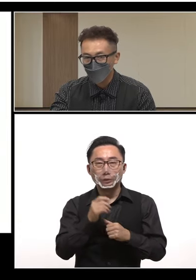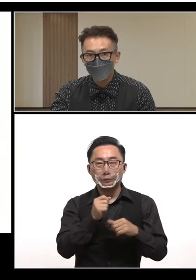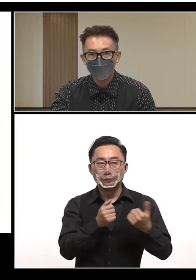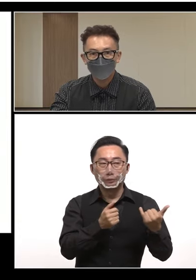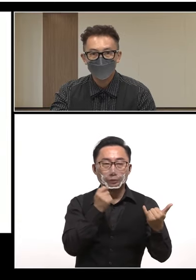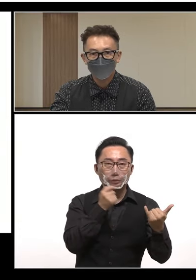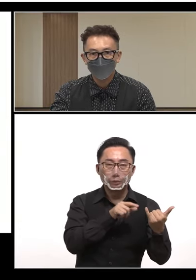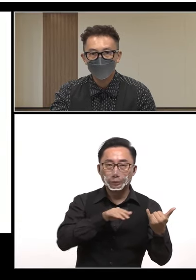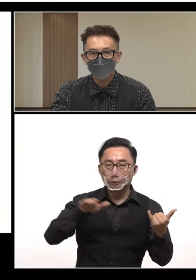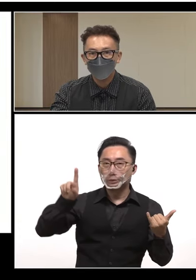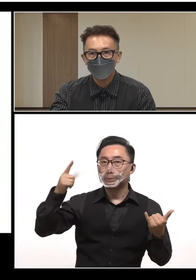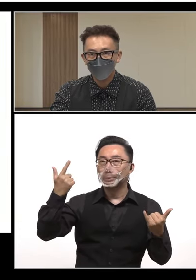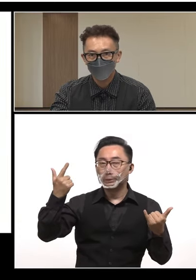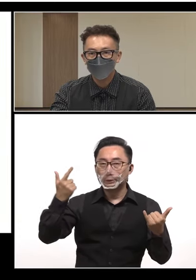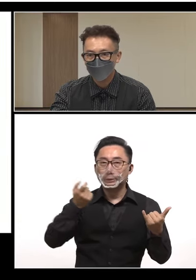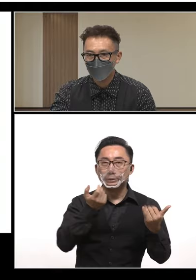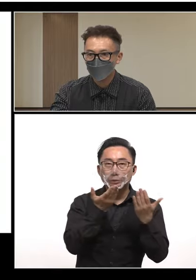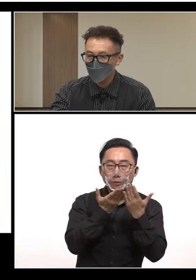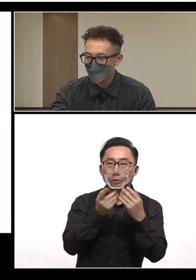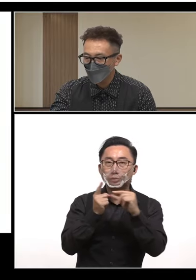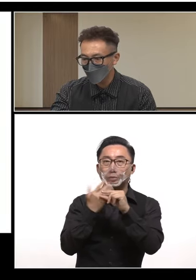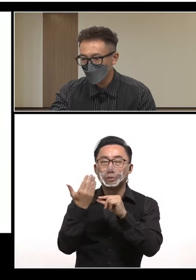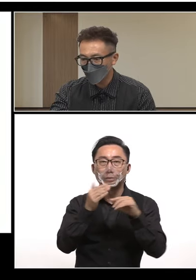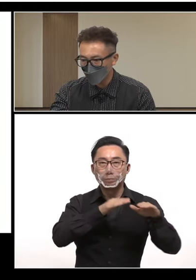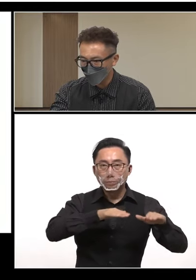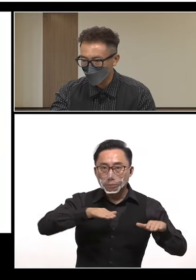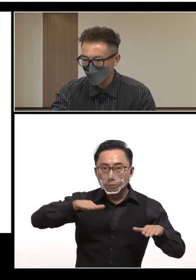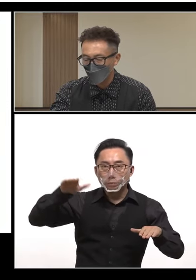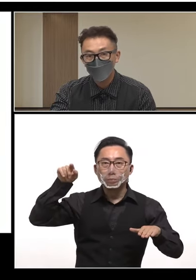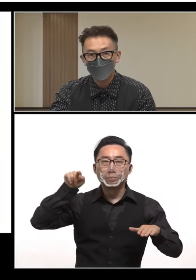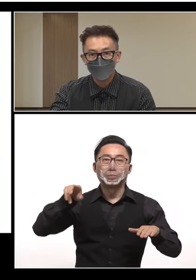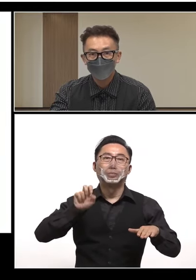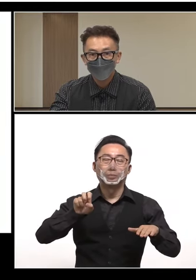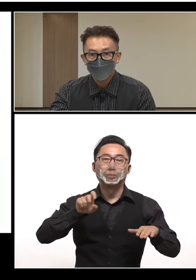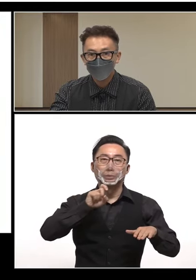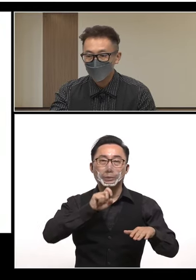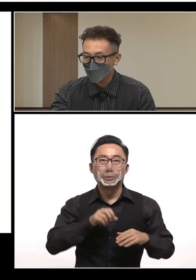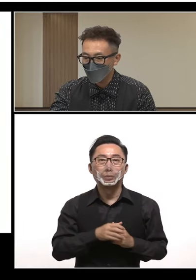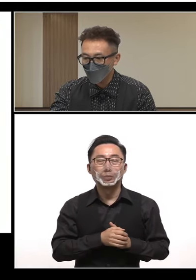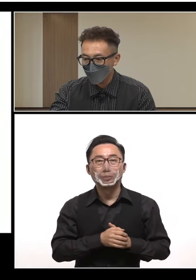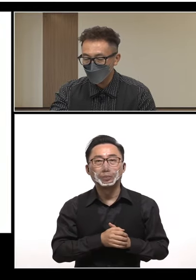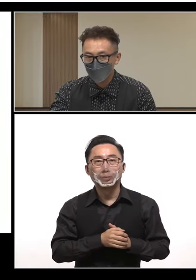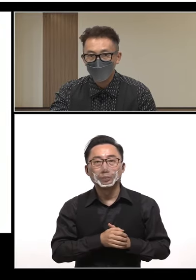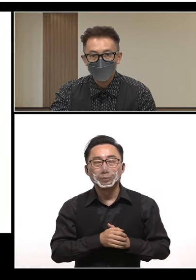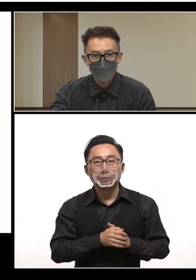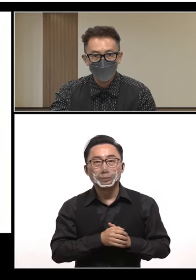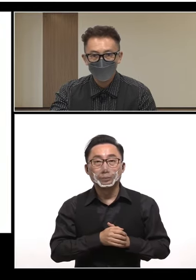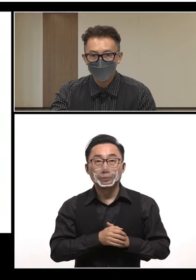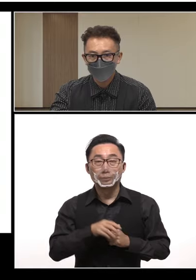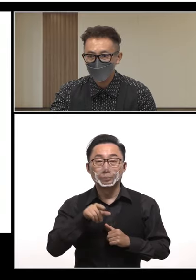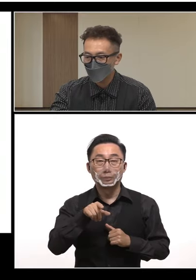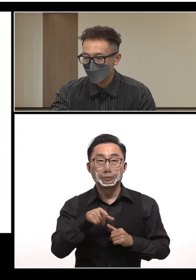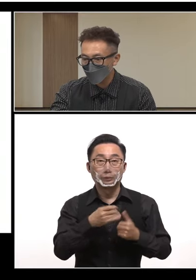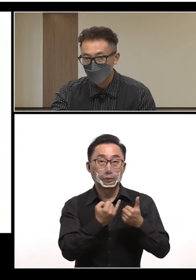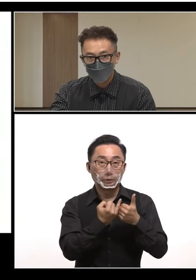到18歲啦，即係成個小學同埋中學嘅階段咧，都會喺我哋學校嗰度度過嘅。咁我哋嘅同學咧，除咗